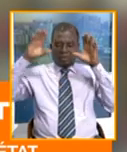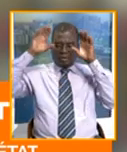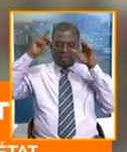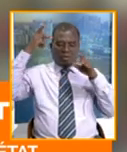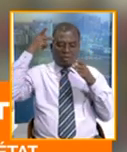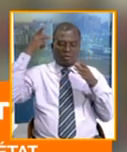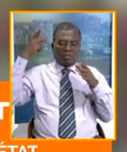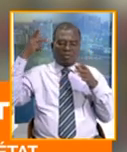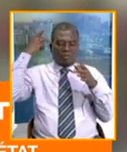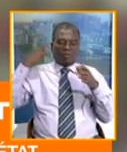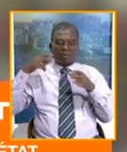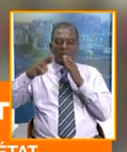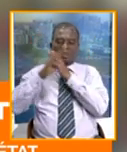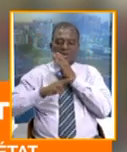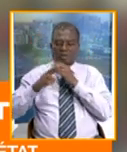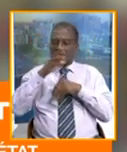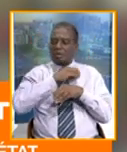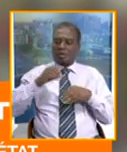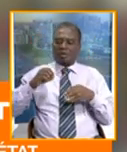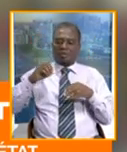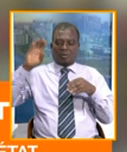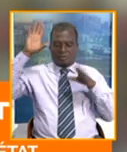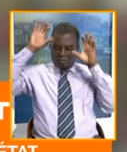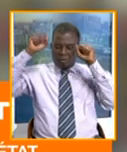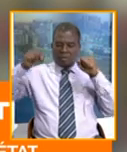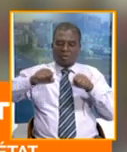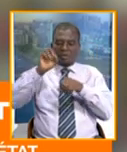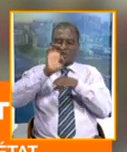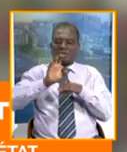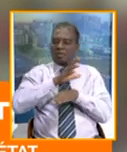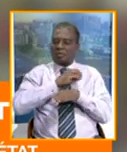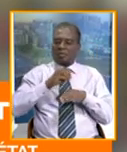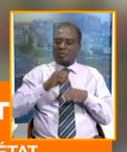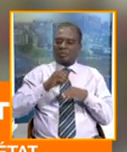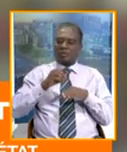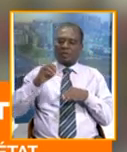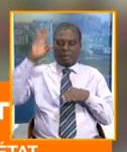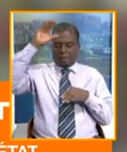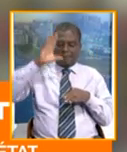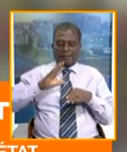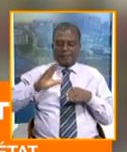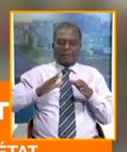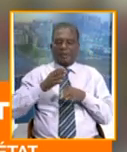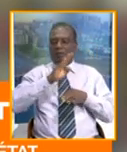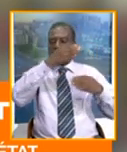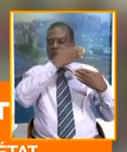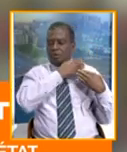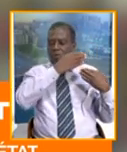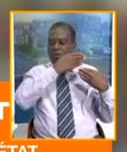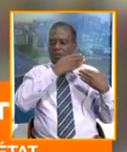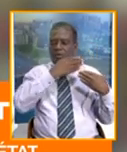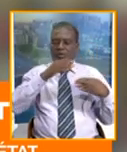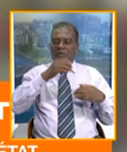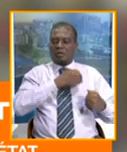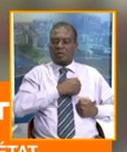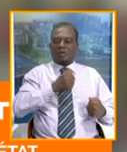le président de l'Académie des sciences, des arts et des cultures d'Afrique et des diasporas, ASCAD, Monsieur le général du corps d'armée, chef